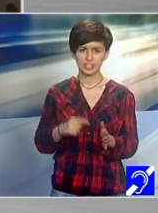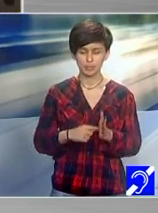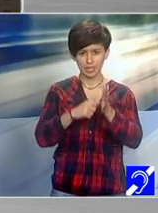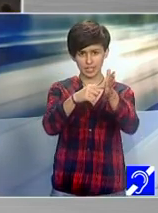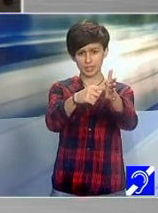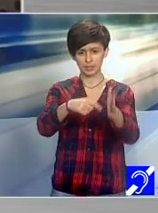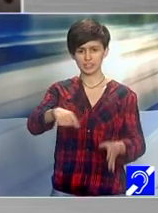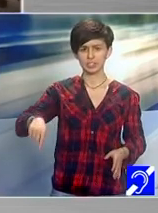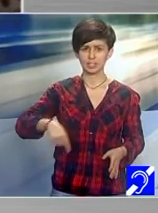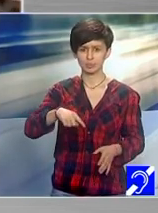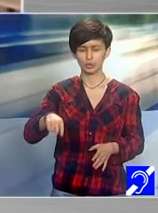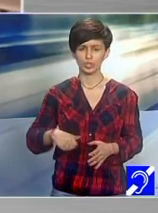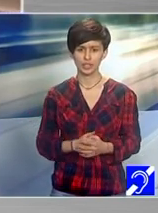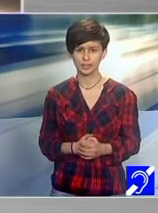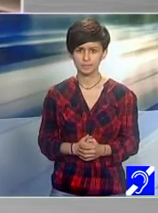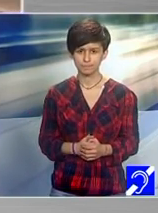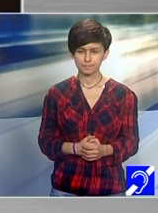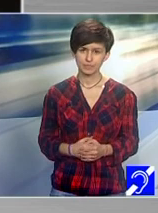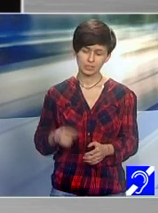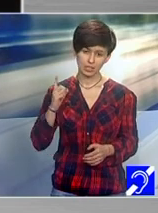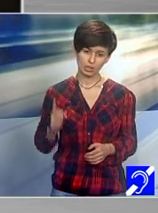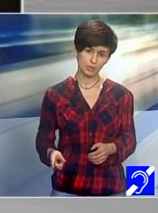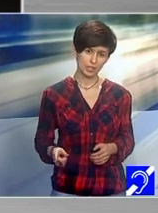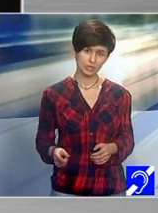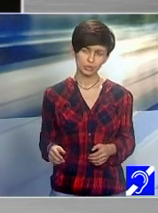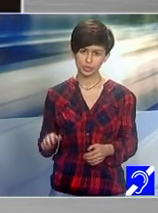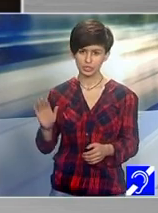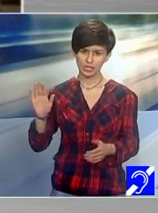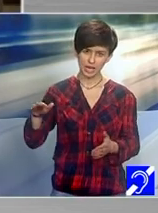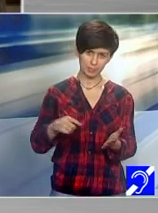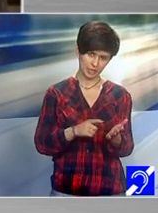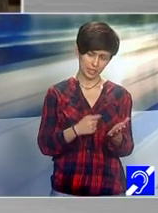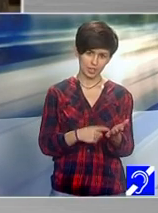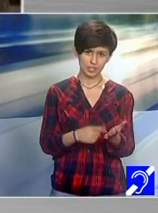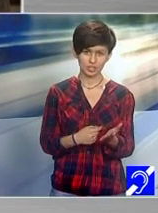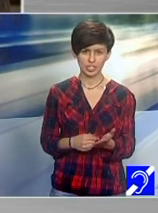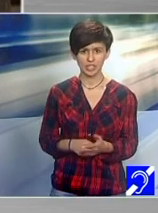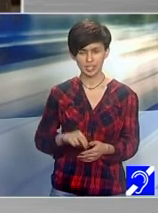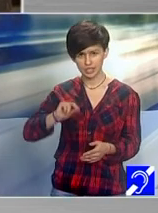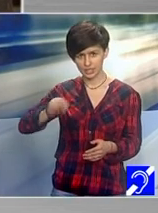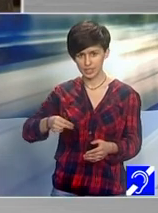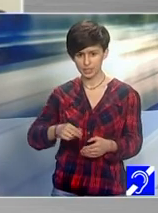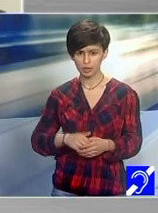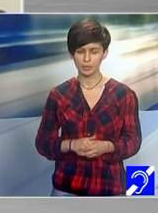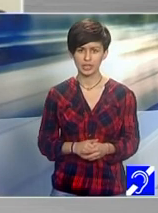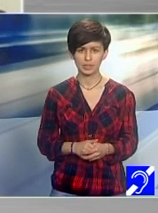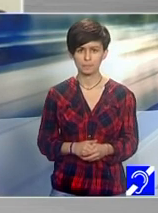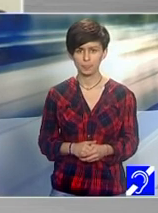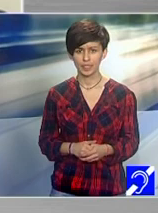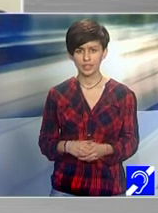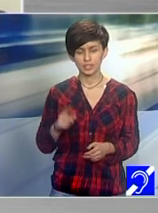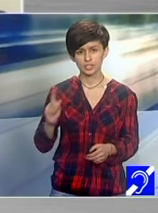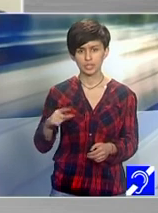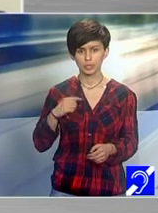care le organizăm, obligatoriu au cel puțin cerere de brevet. Și în cazul cererilor de brevet, trebuie să existe și